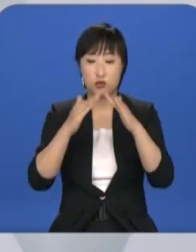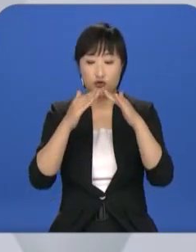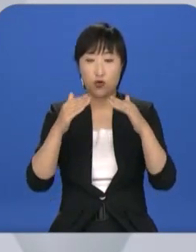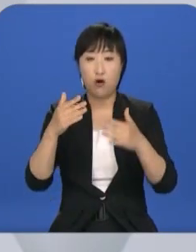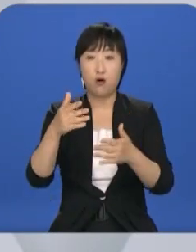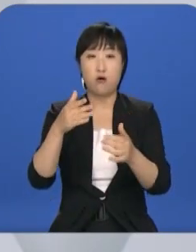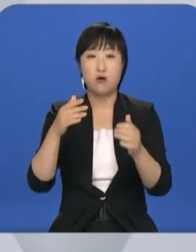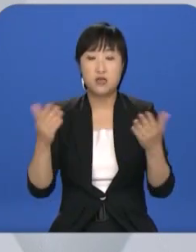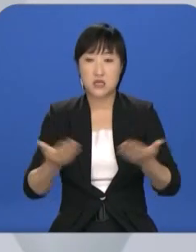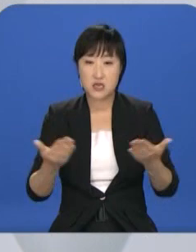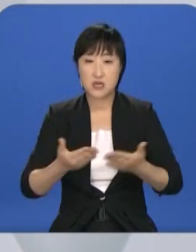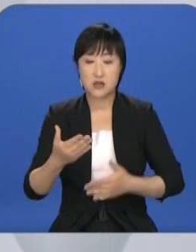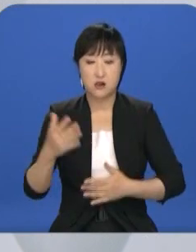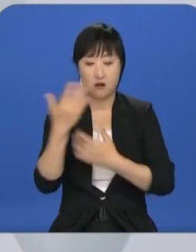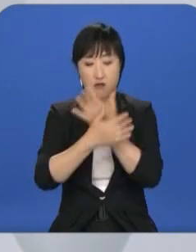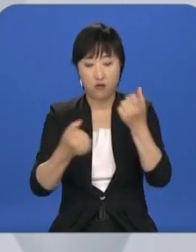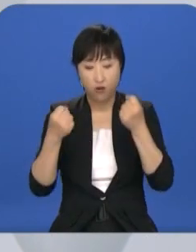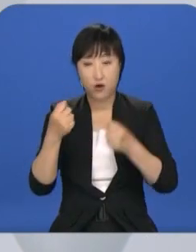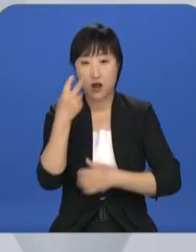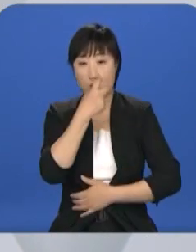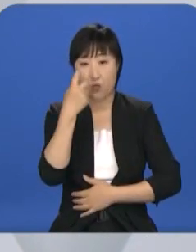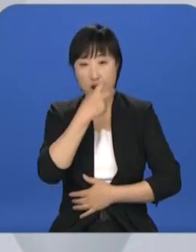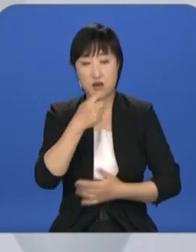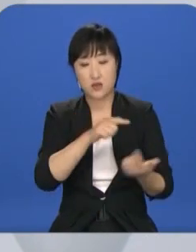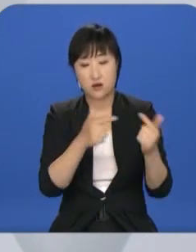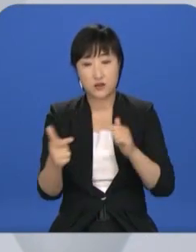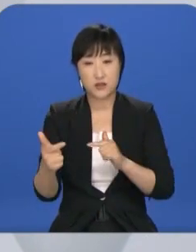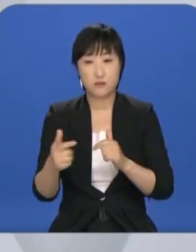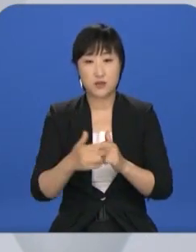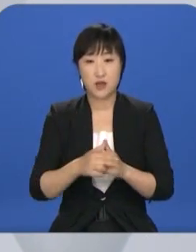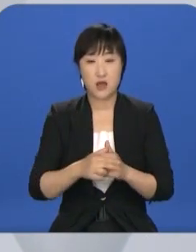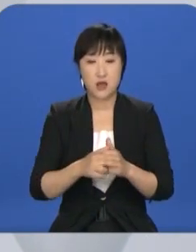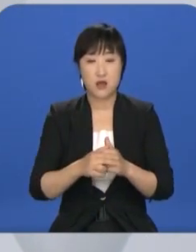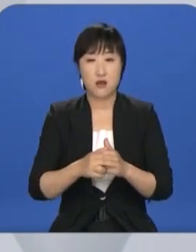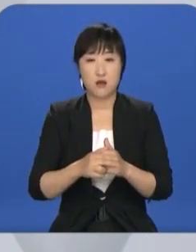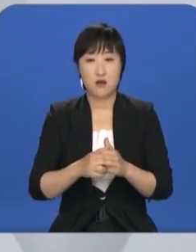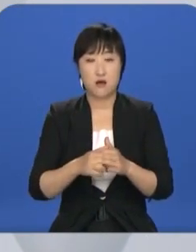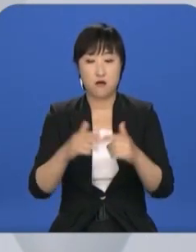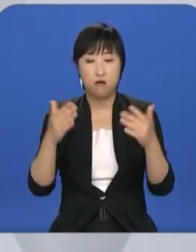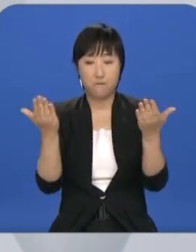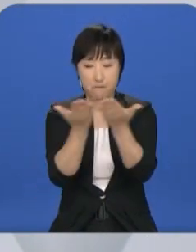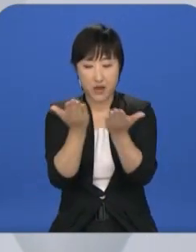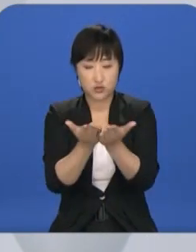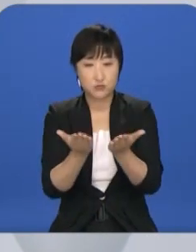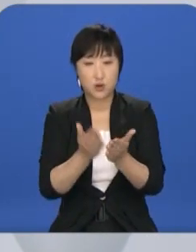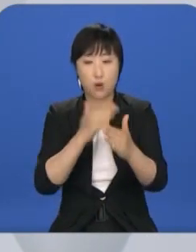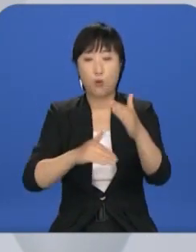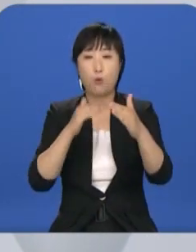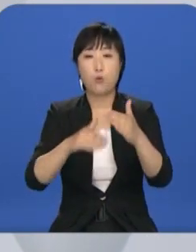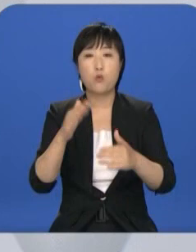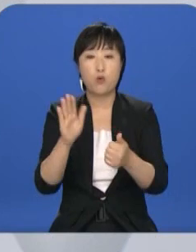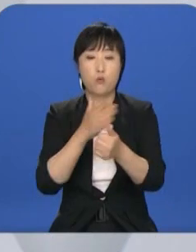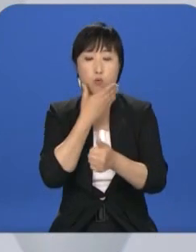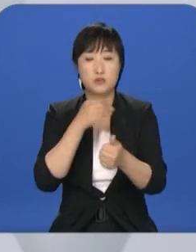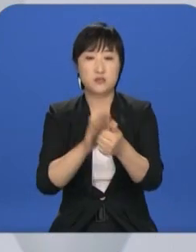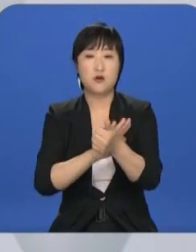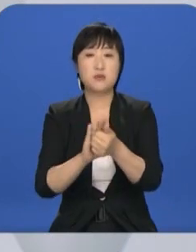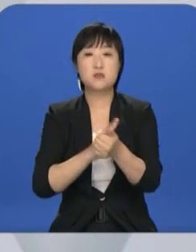주거, 고용, 복지, 건강관리 등 대상별 맞춤형 공공복지 서비스를